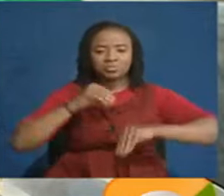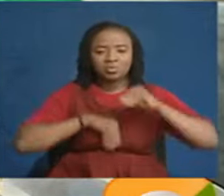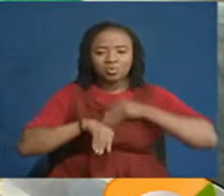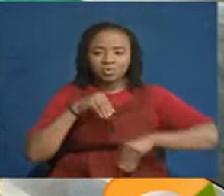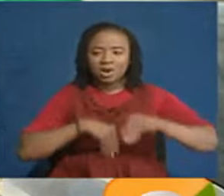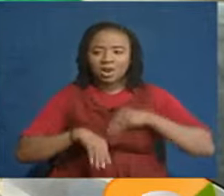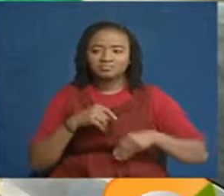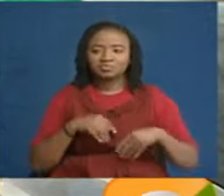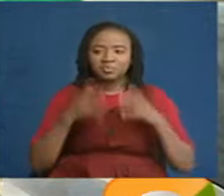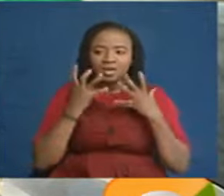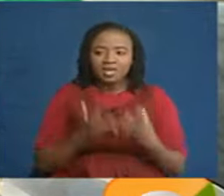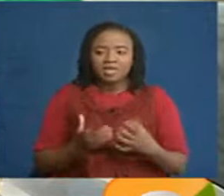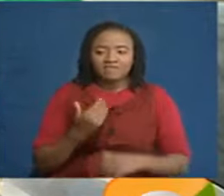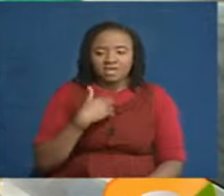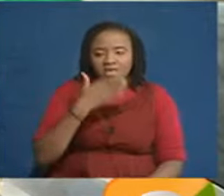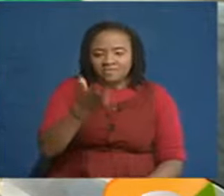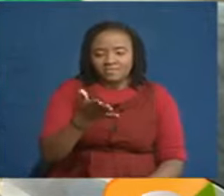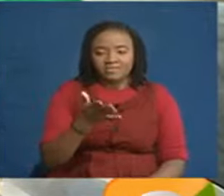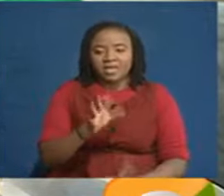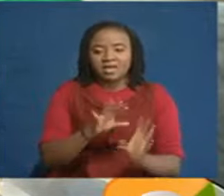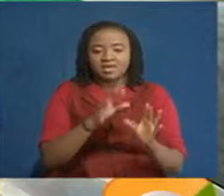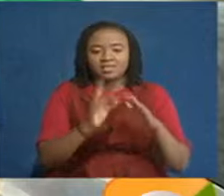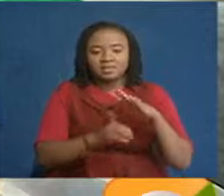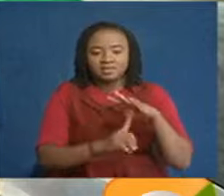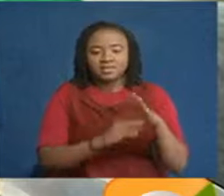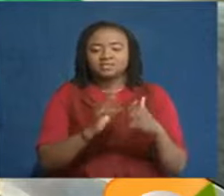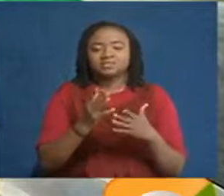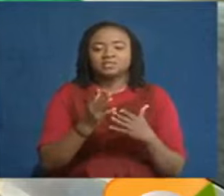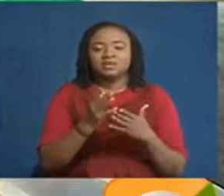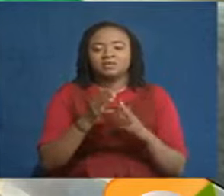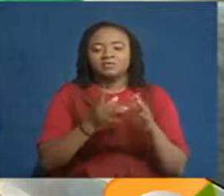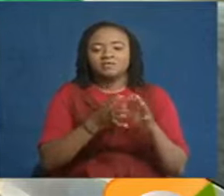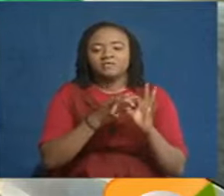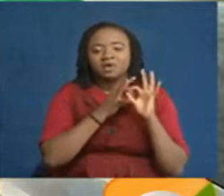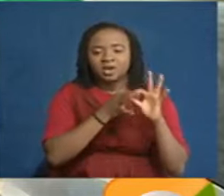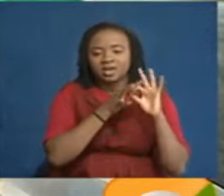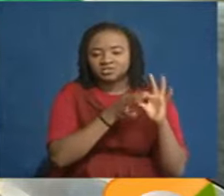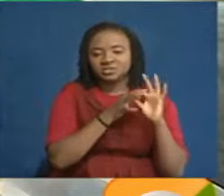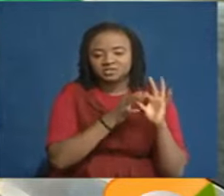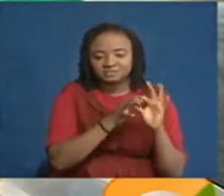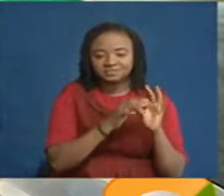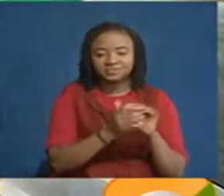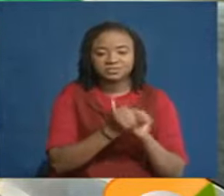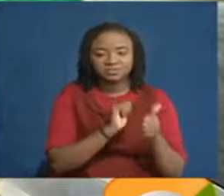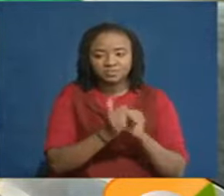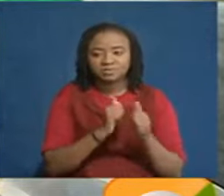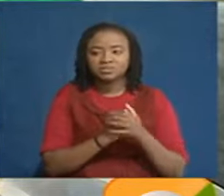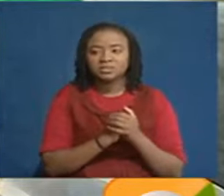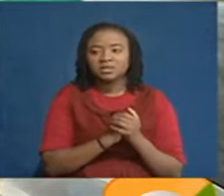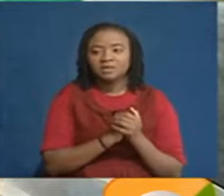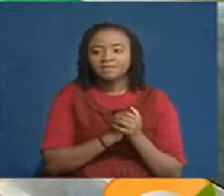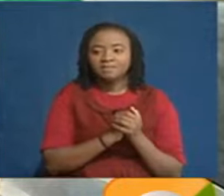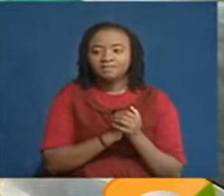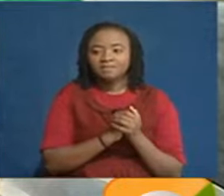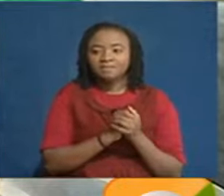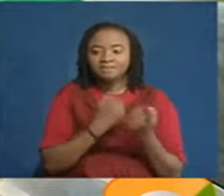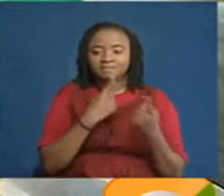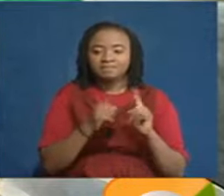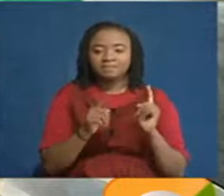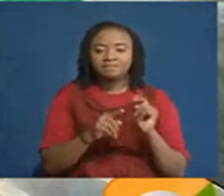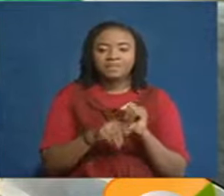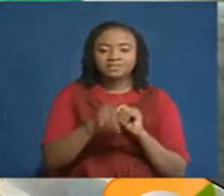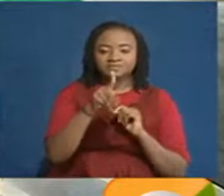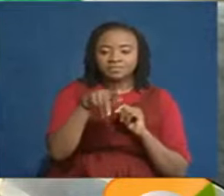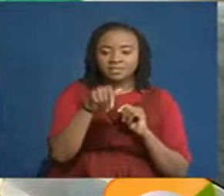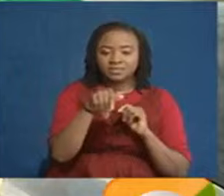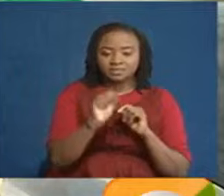wa mali ya umma katika idara ya utamaduni, sanaa na turathi. Katika mpango wa idara hiyo wa kuunda kiunzi ama app ya simu kwa